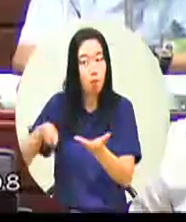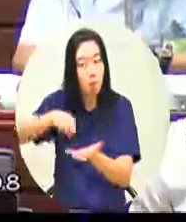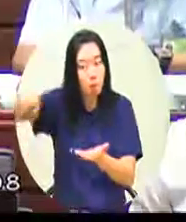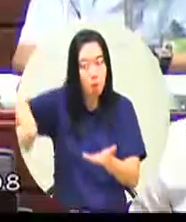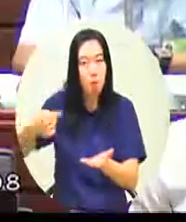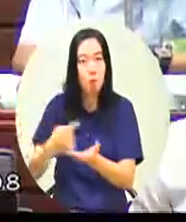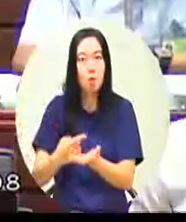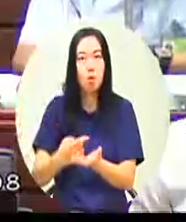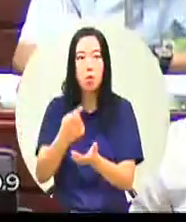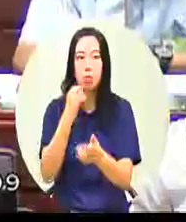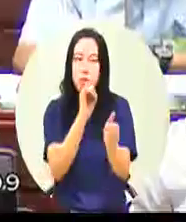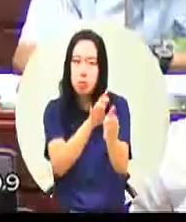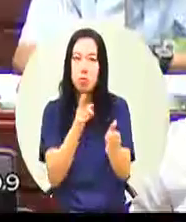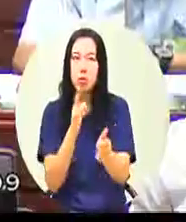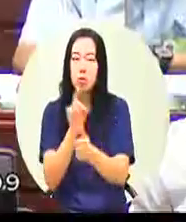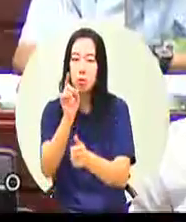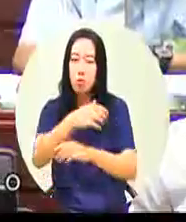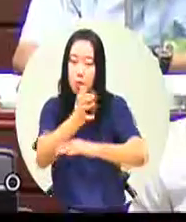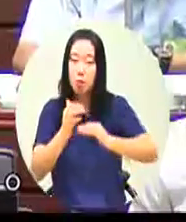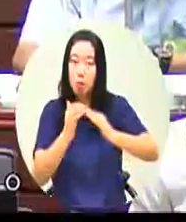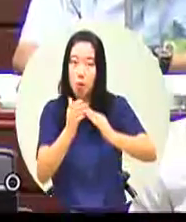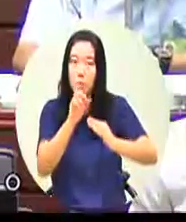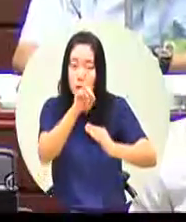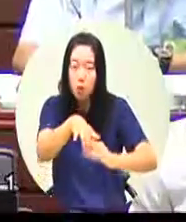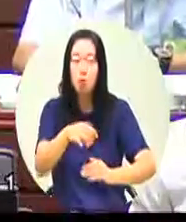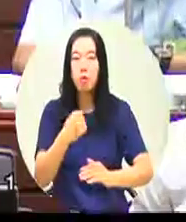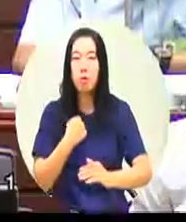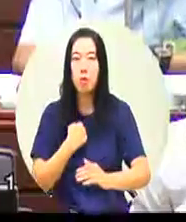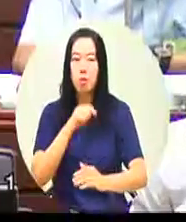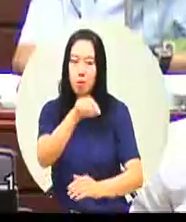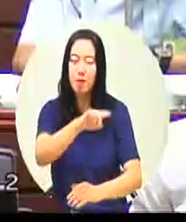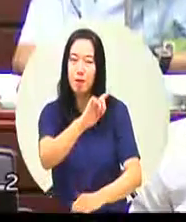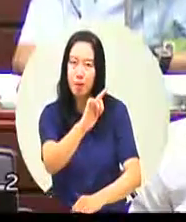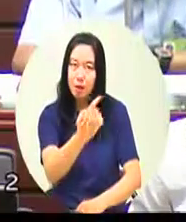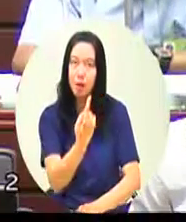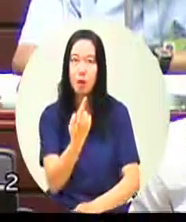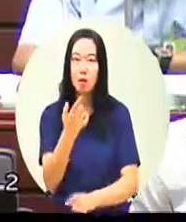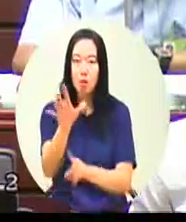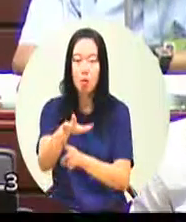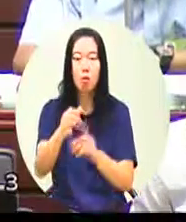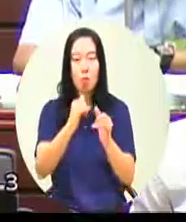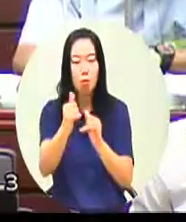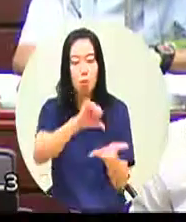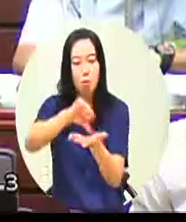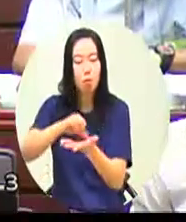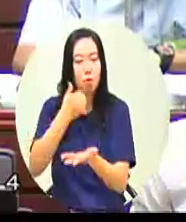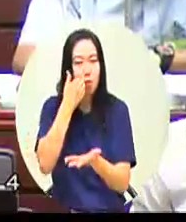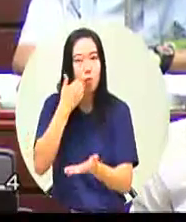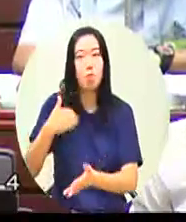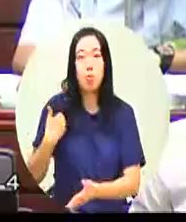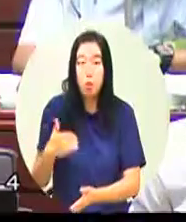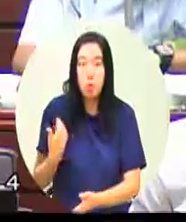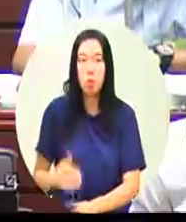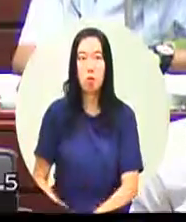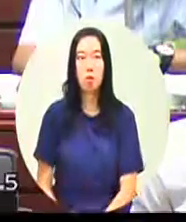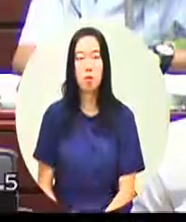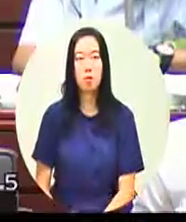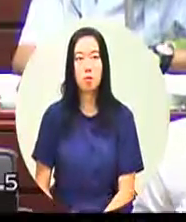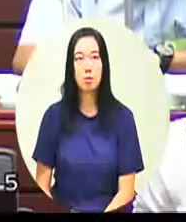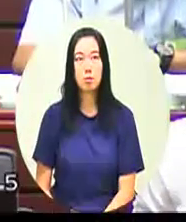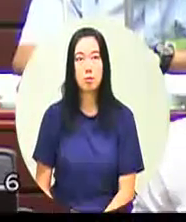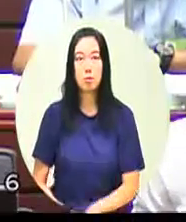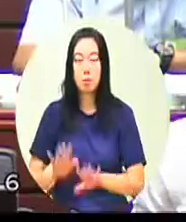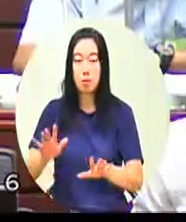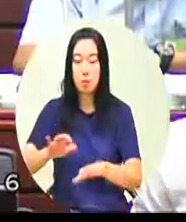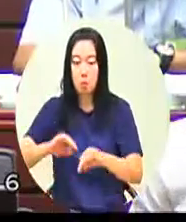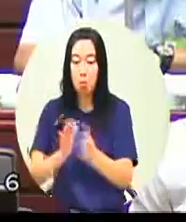一个管区买，伊毋知影讲这个管区所有来源是对一个农民诶，所以一定有一个时间了，我无可能讲今仔随检